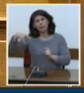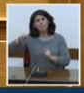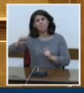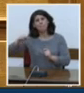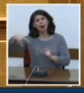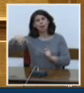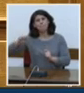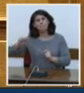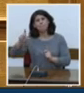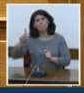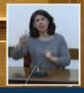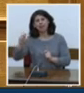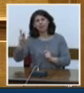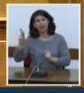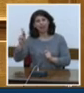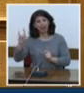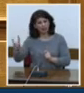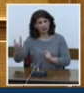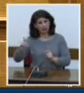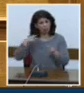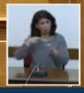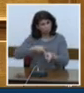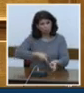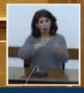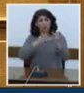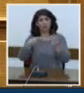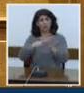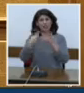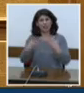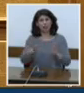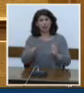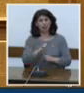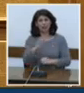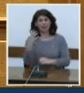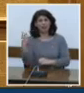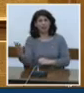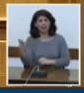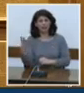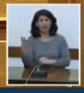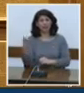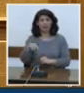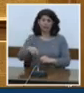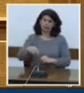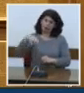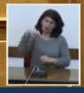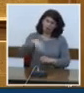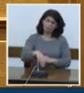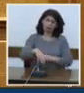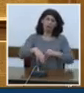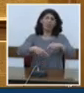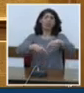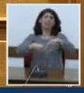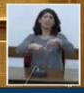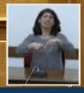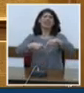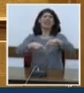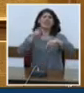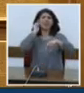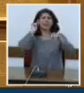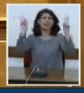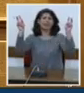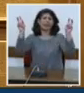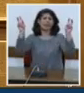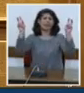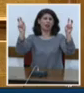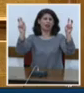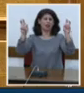δολοφονήθηκε το 1944, συνταραγμένη εποχή των Δεκεμβριανών. Θα ήθελα να απαντήσω ως απλός πολίτης που ζει στον